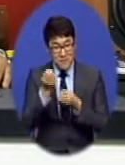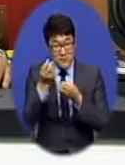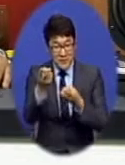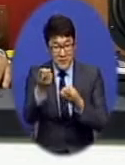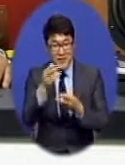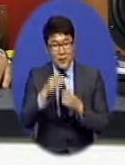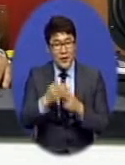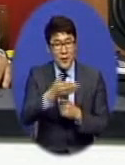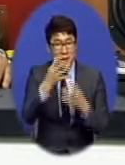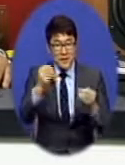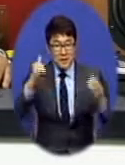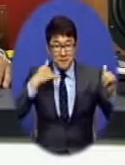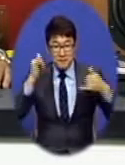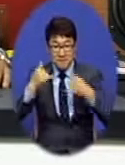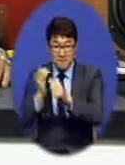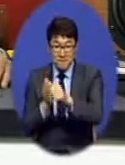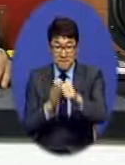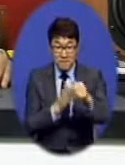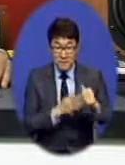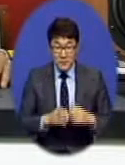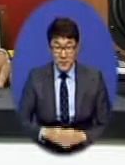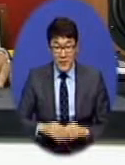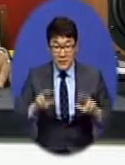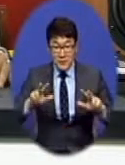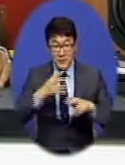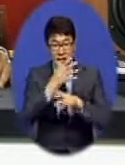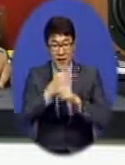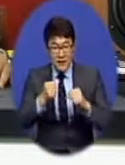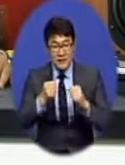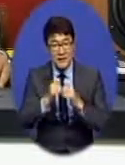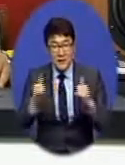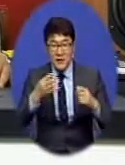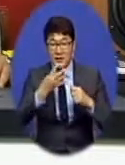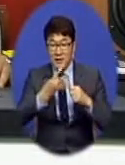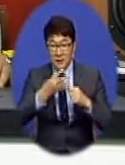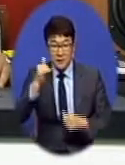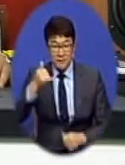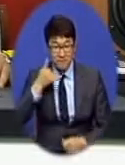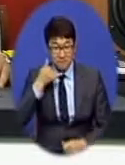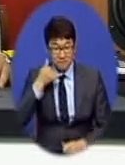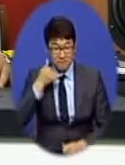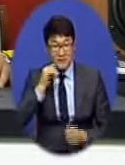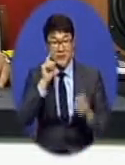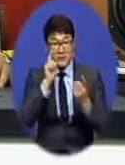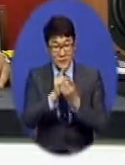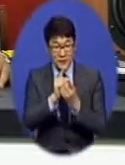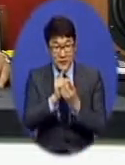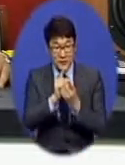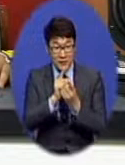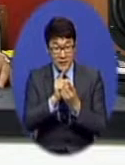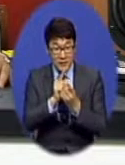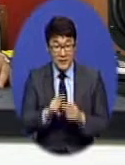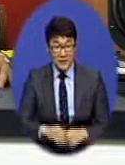시청자 여러분들의 많은 참여 부탁드리겠습니다. 네. 자, 다음 예약 참가자죠? 네, 네 번째 참가자 만나보러 가겠습니까? 자...